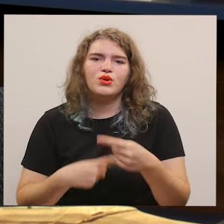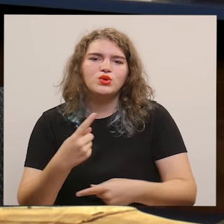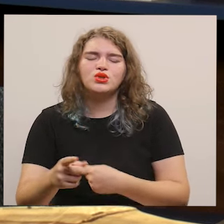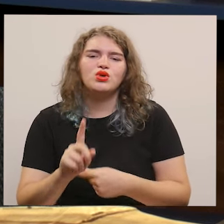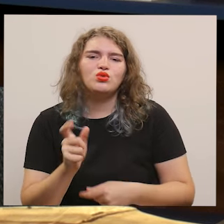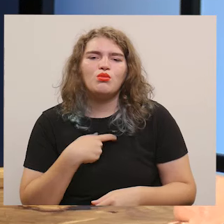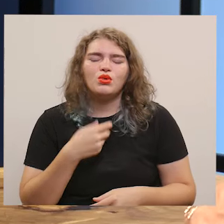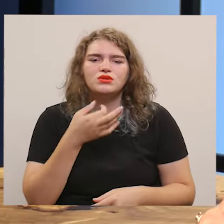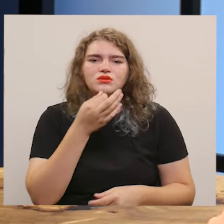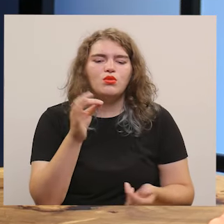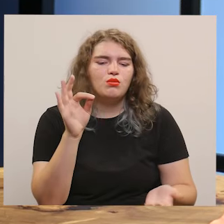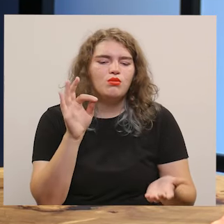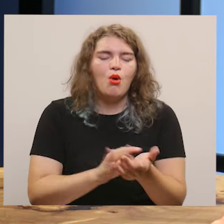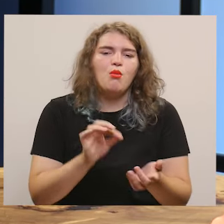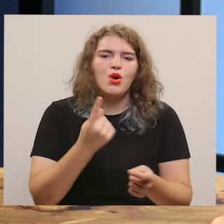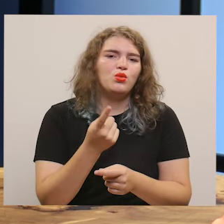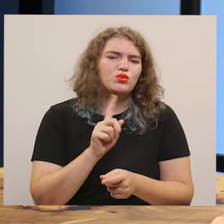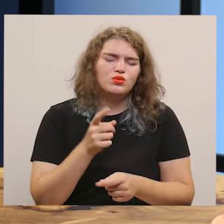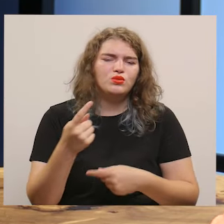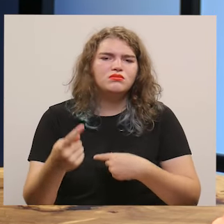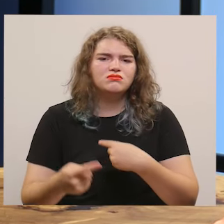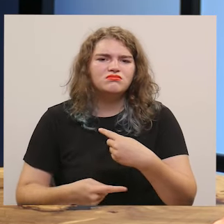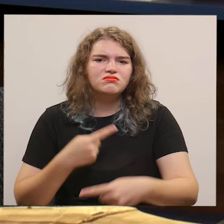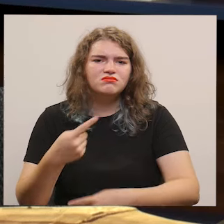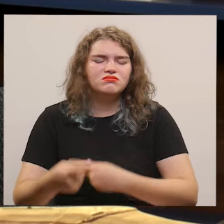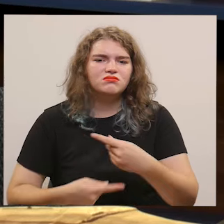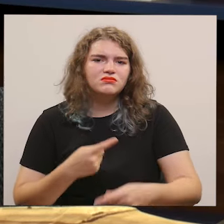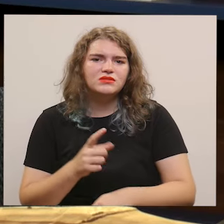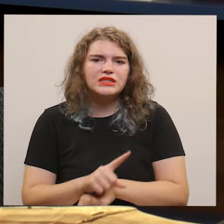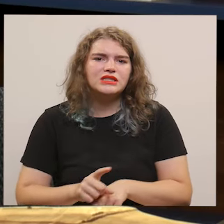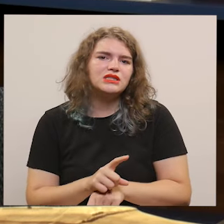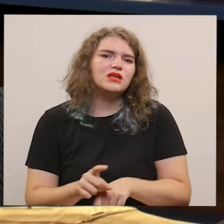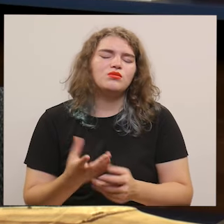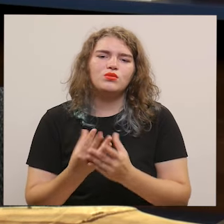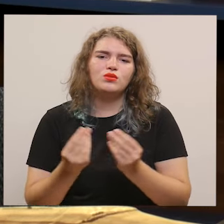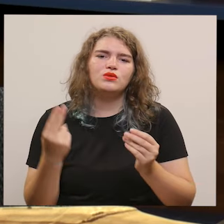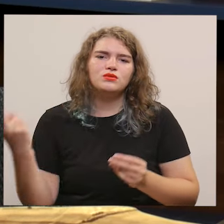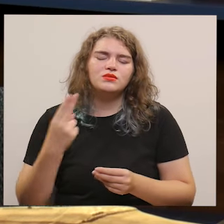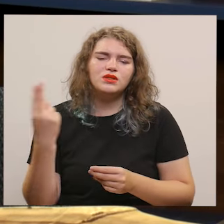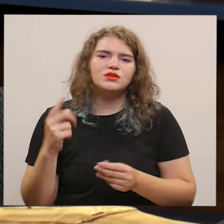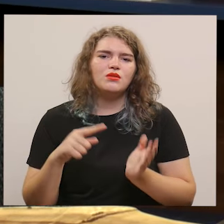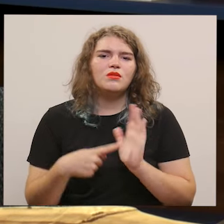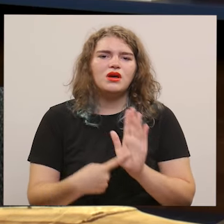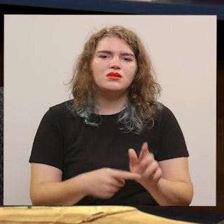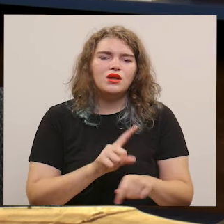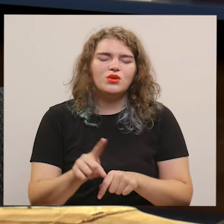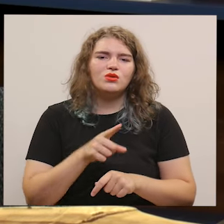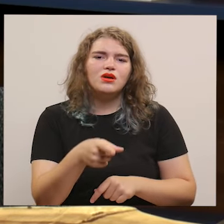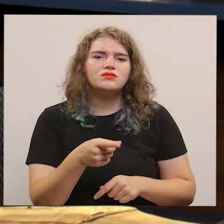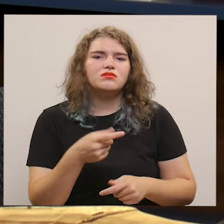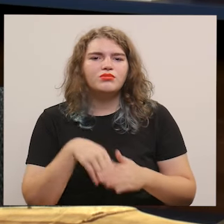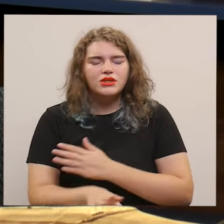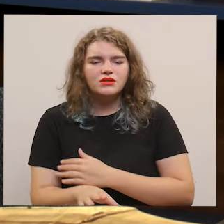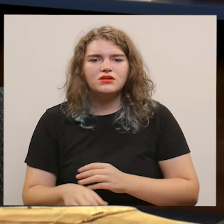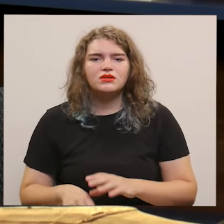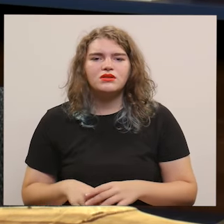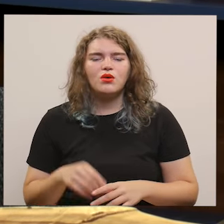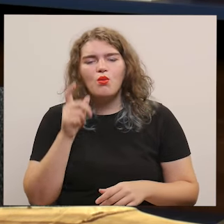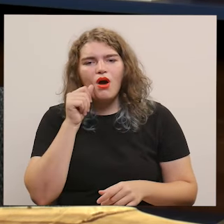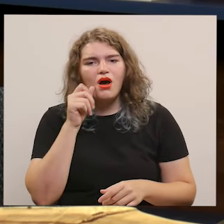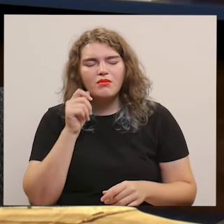și să spun acel moment, nu, a fost un proces. Și foarte mult Dumnezeu mi-a arătat lucrul acesta prin